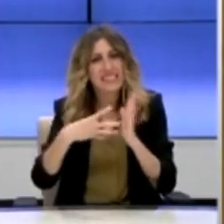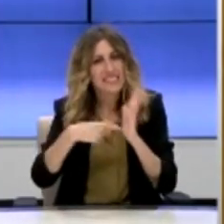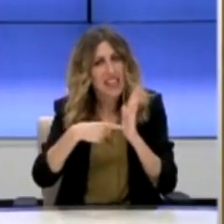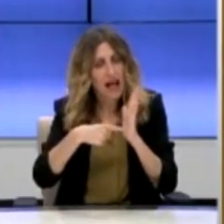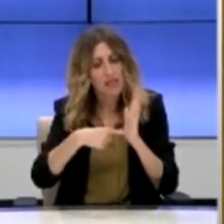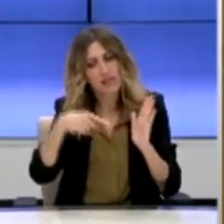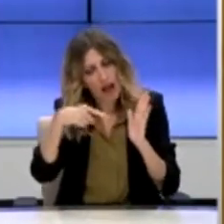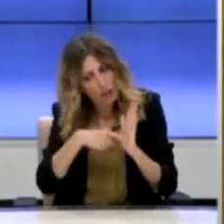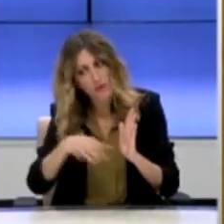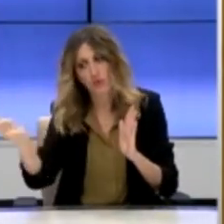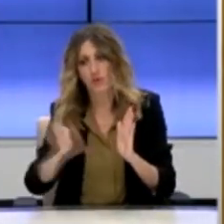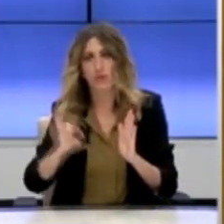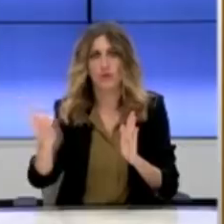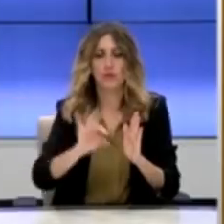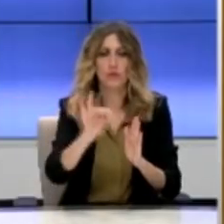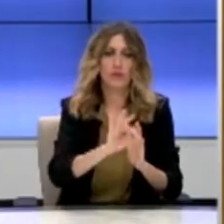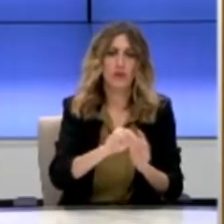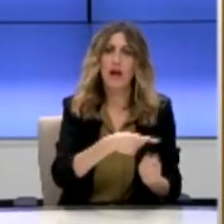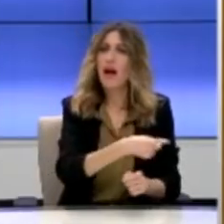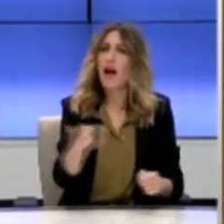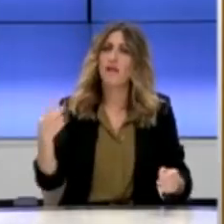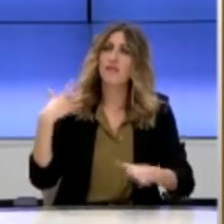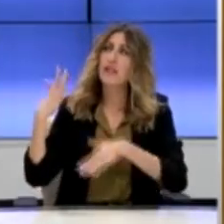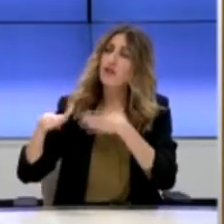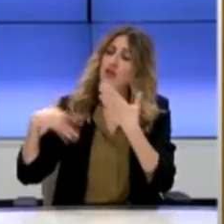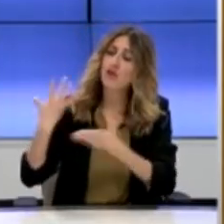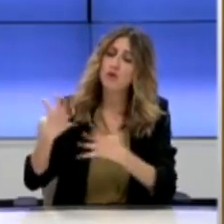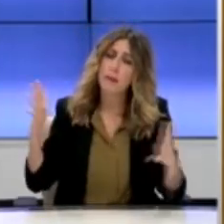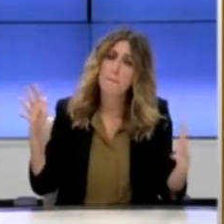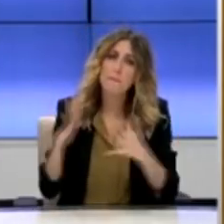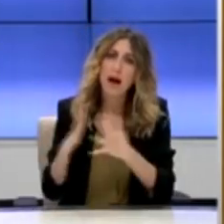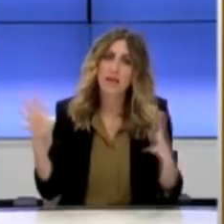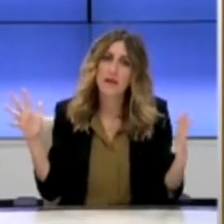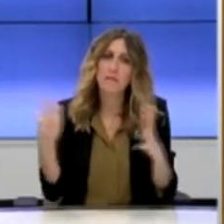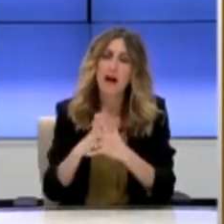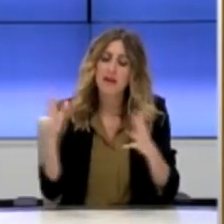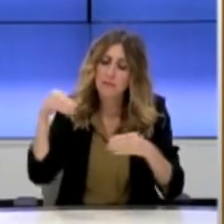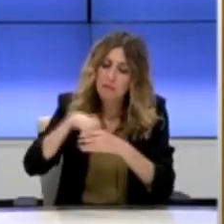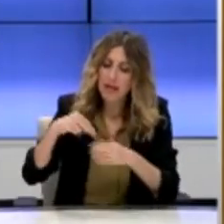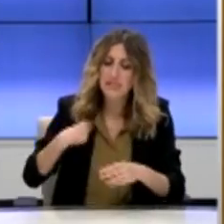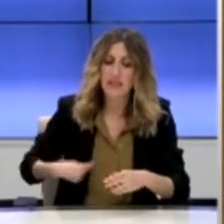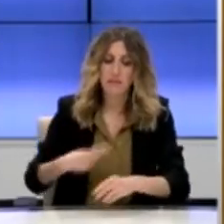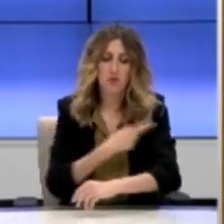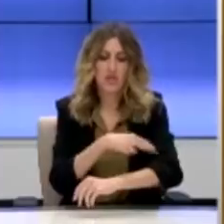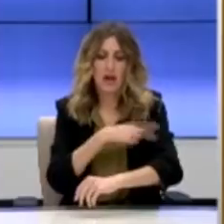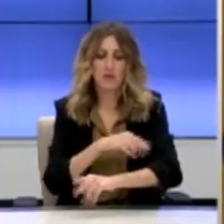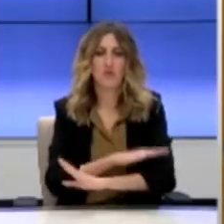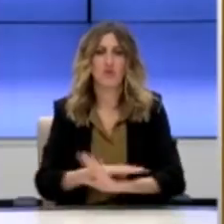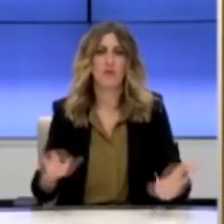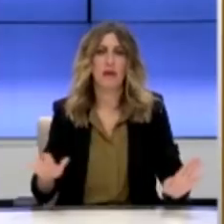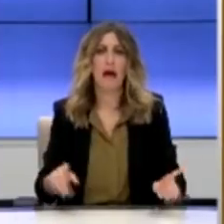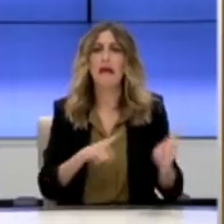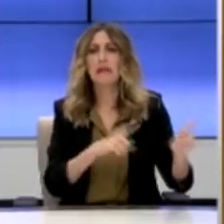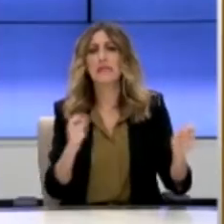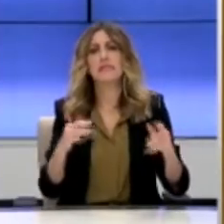πολλά χρόνια δίνουν τη μάχη μέσα στο δημόσιο σύστημα υγείας και τους κρατάτε ακόμα σε ομοιρία